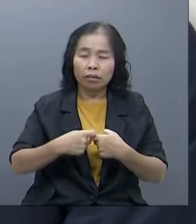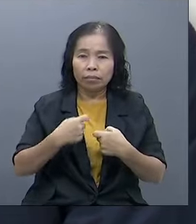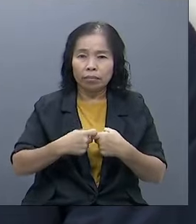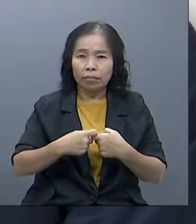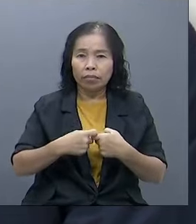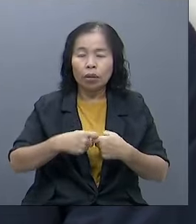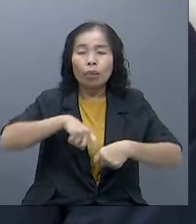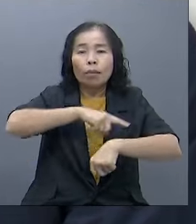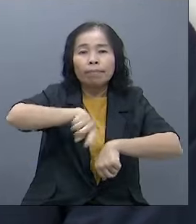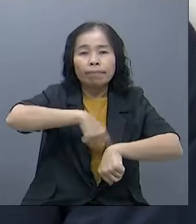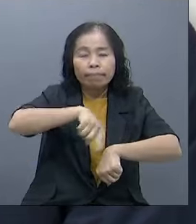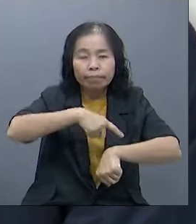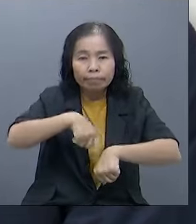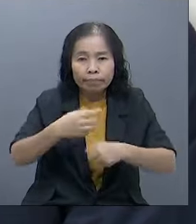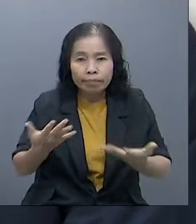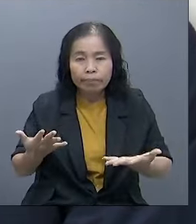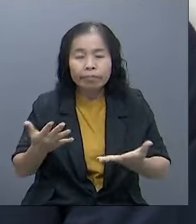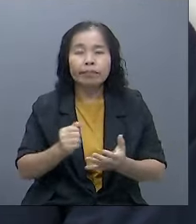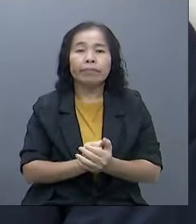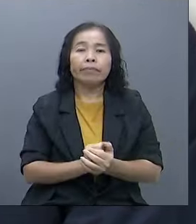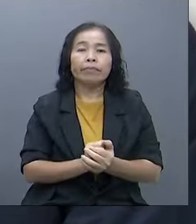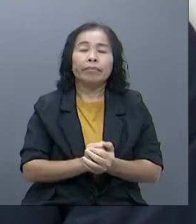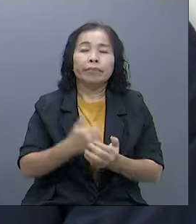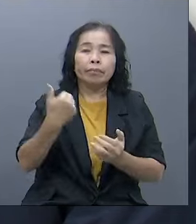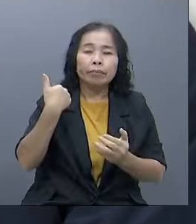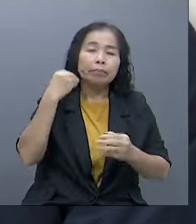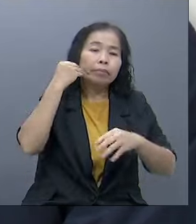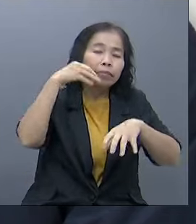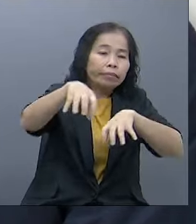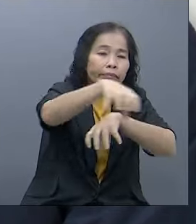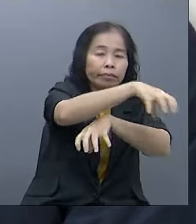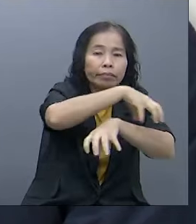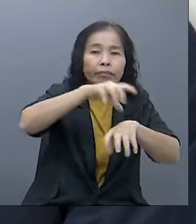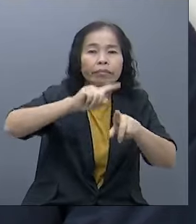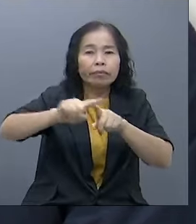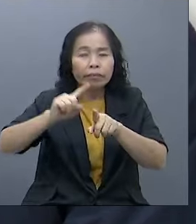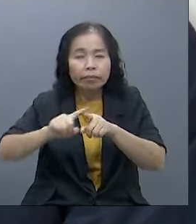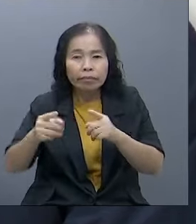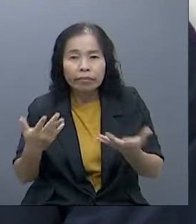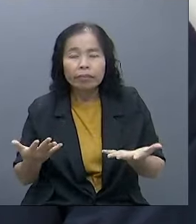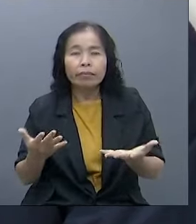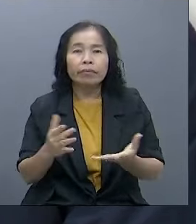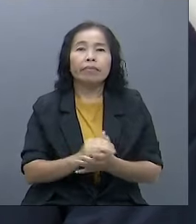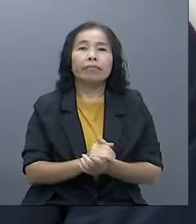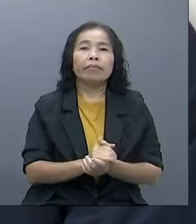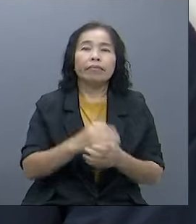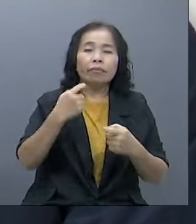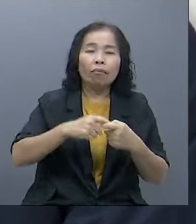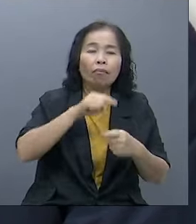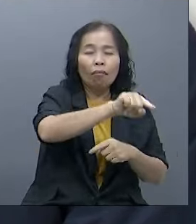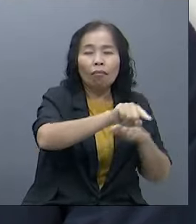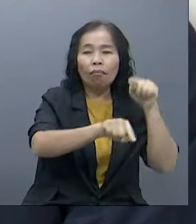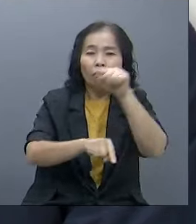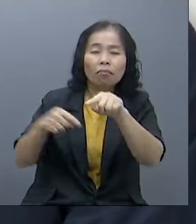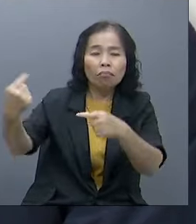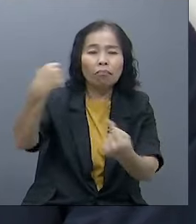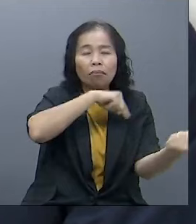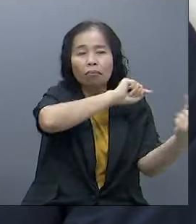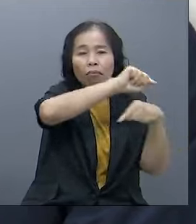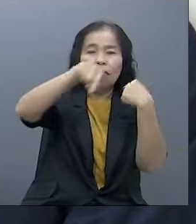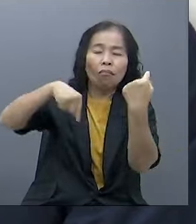ตุในบางพื้นที่นะครับที่มันมีการไปตั้งข้อกล่าวหาตั้งข้อสงสัยคนนั้นคนนี้ในพื้นที่